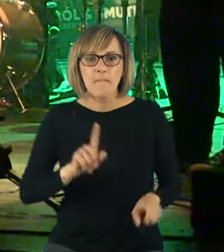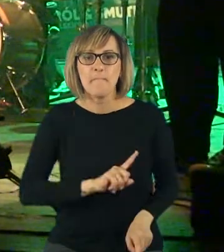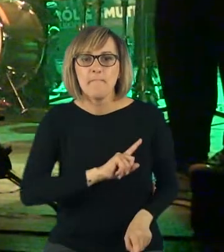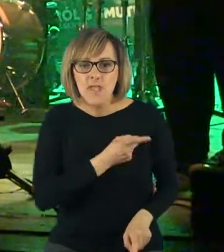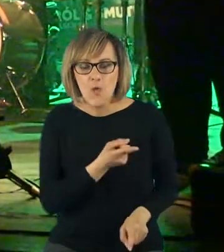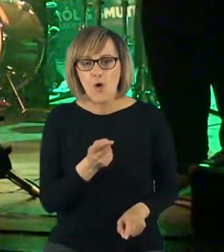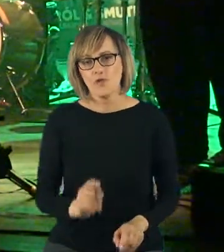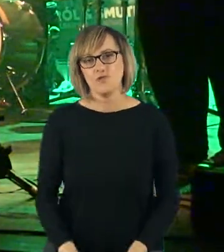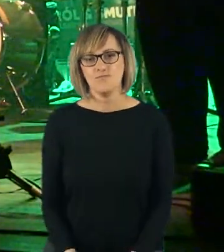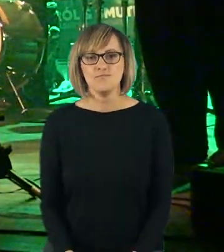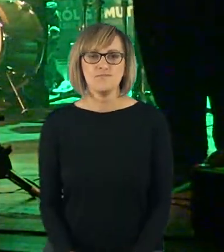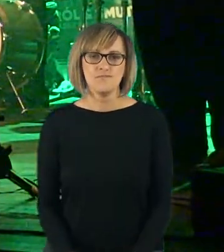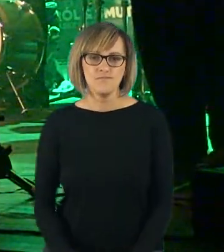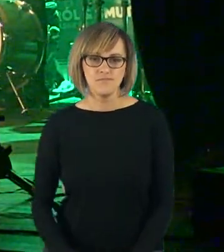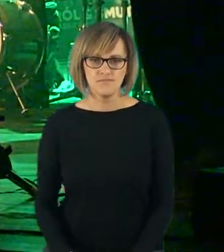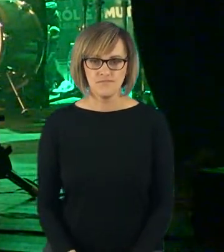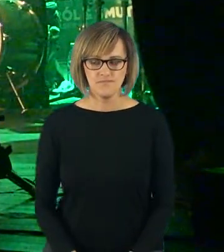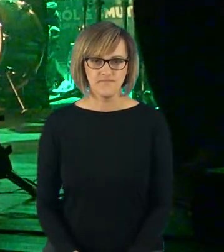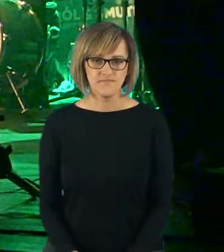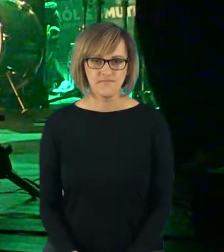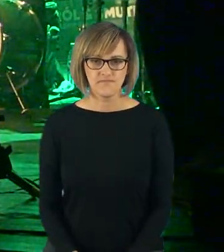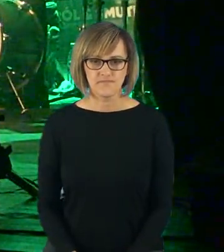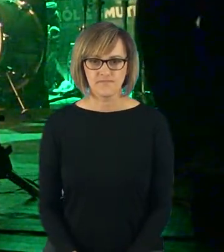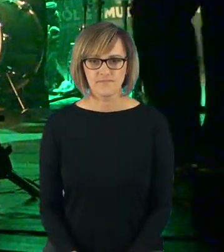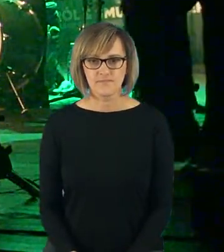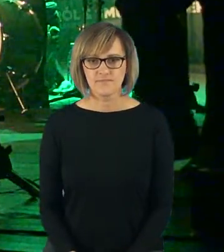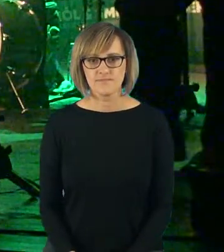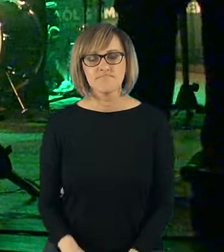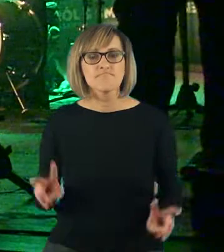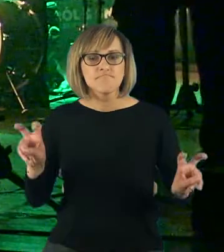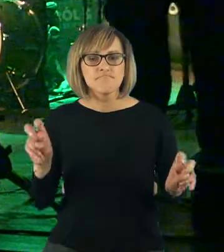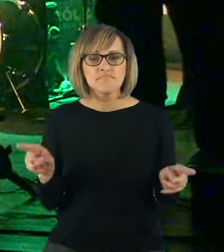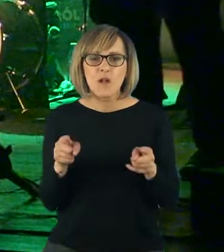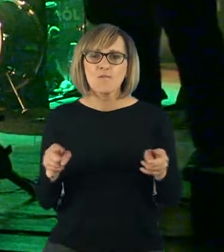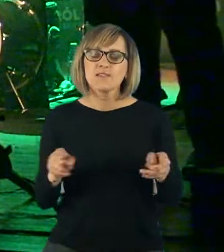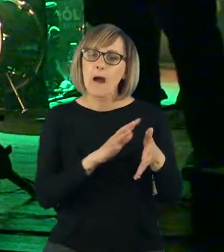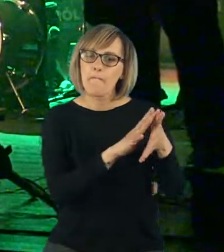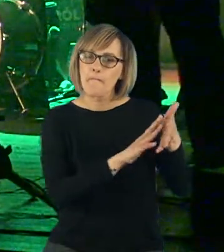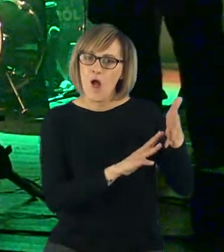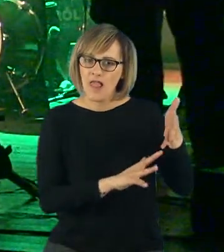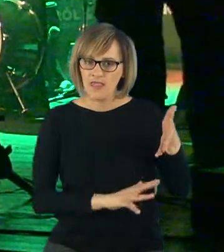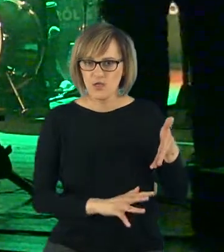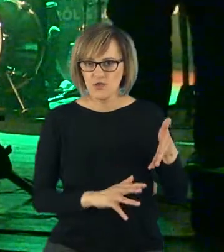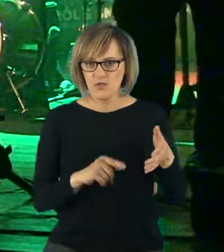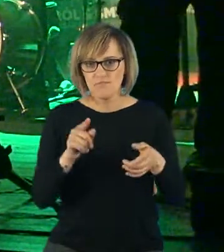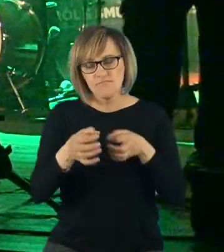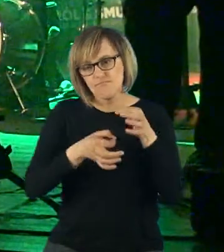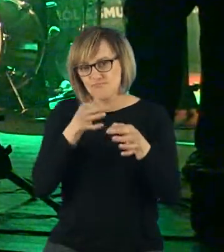sam cmentarz, to ten sam wiatr, ten